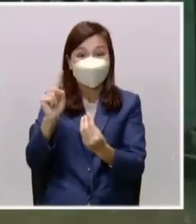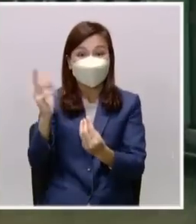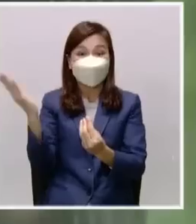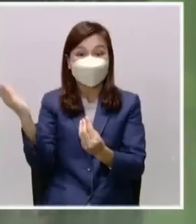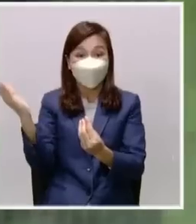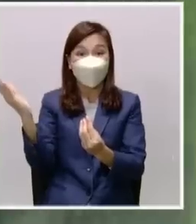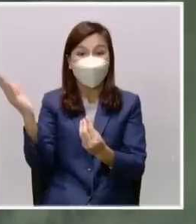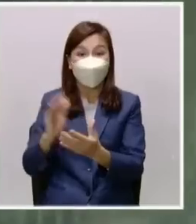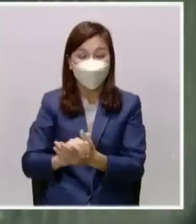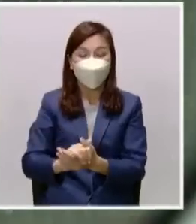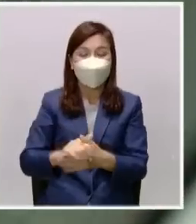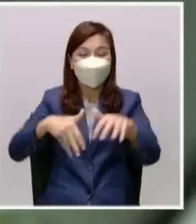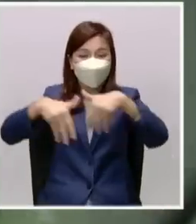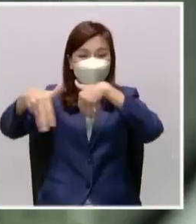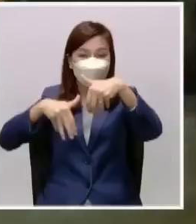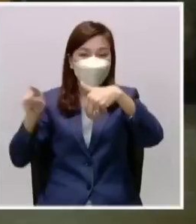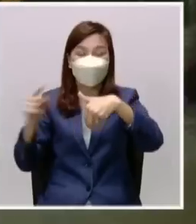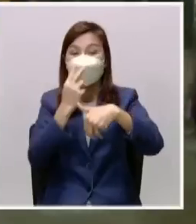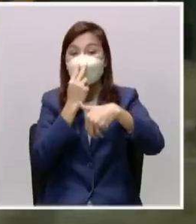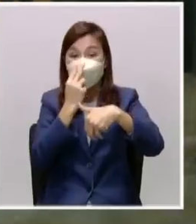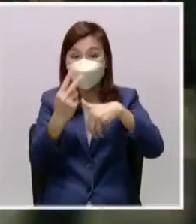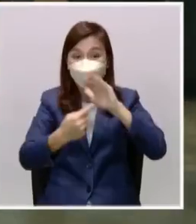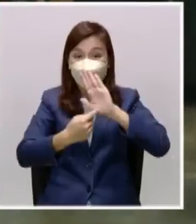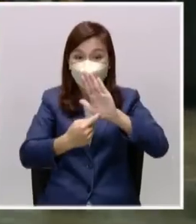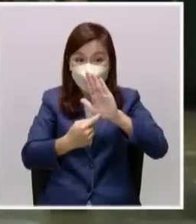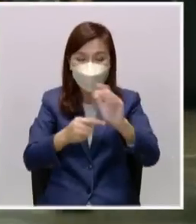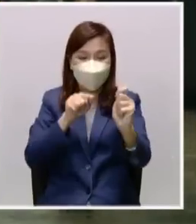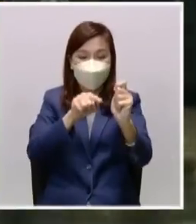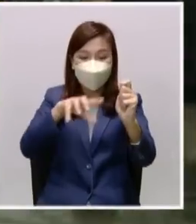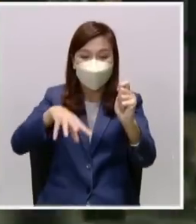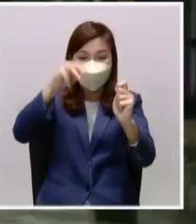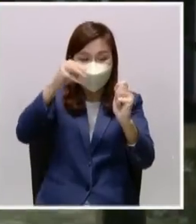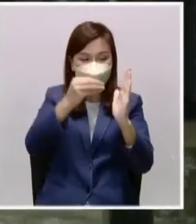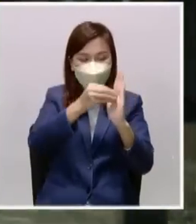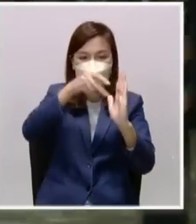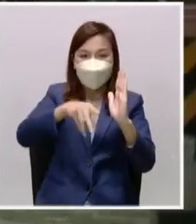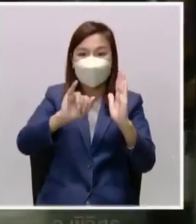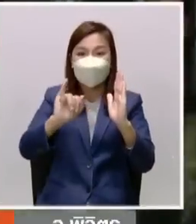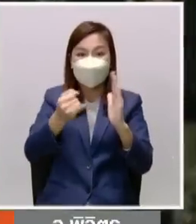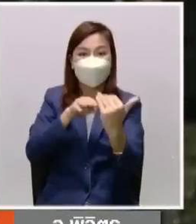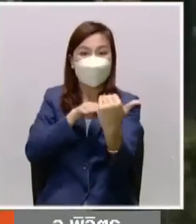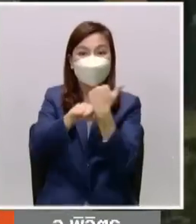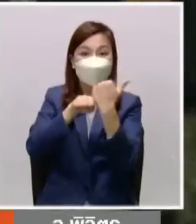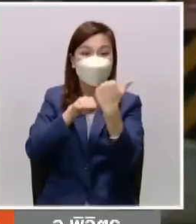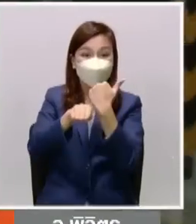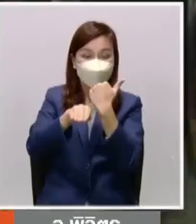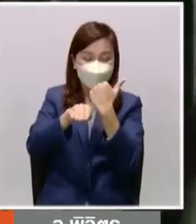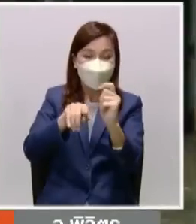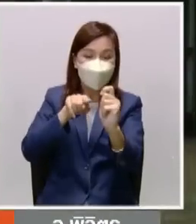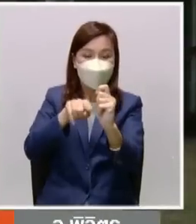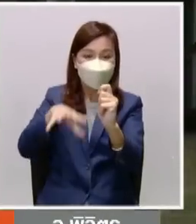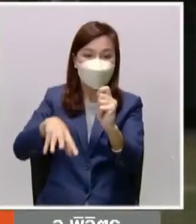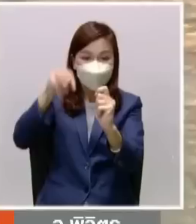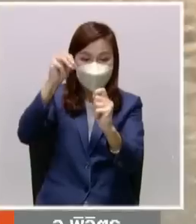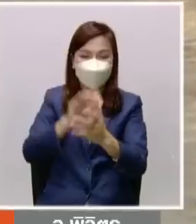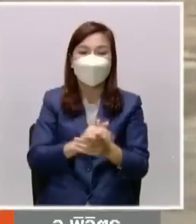พิจิตรนะครับให้เห็นก่อนเลยนะครับนี่คือสภาพพื้นที่เขตเทศบาลเมืองพิจิตรครับบริเวณถนนศรีมาลาถนน